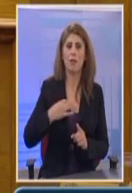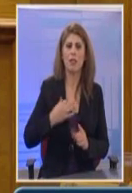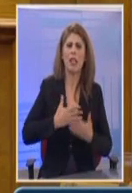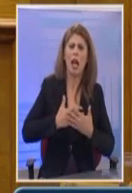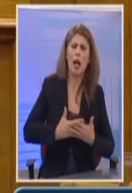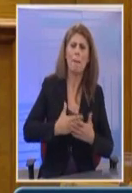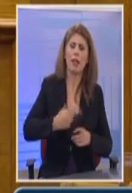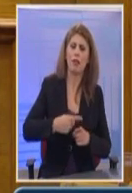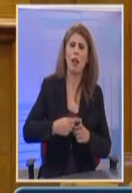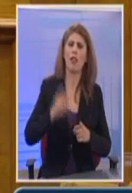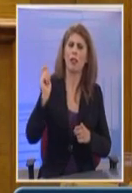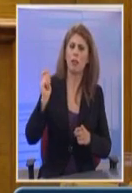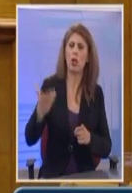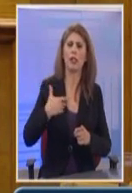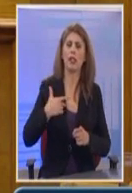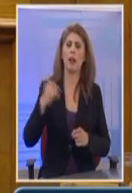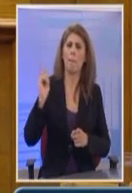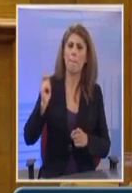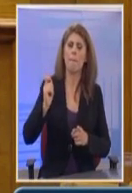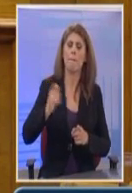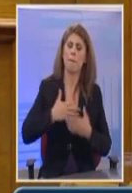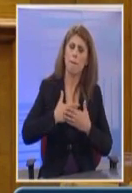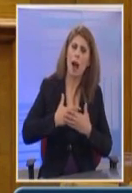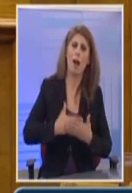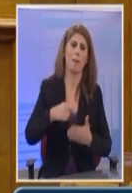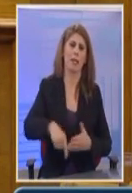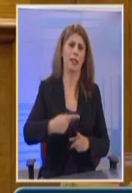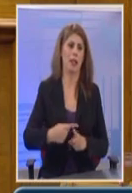πατριωτική πολιτική, για πατριωτική ταυτότητα.